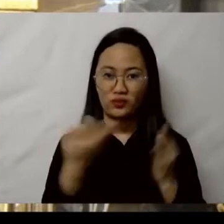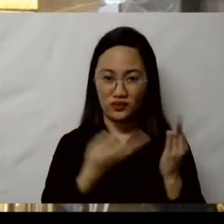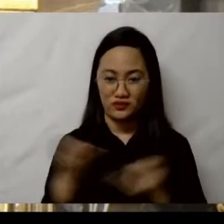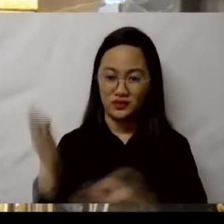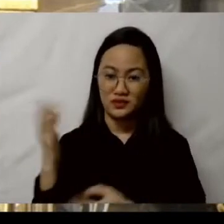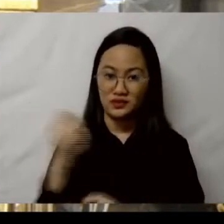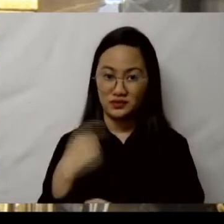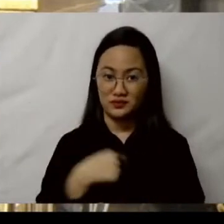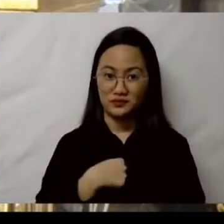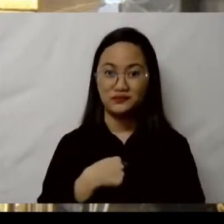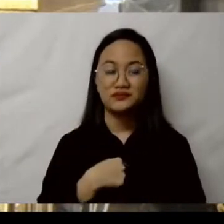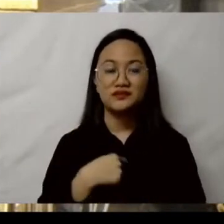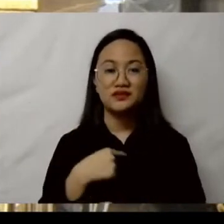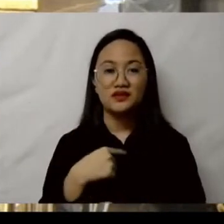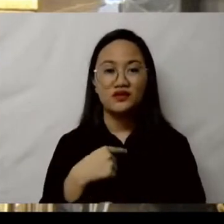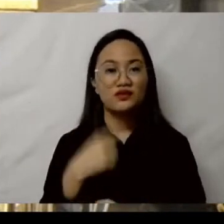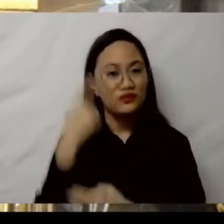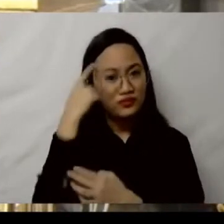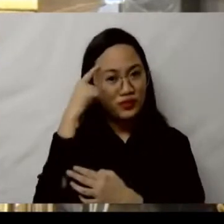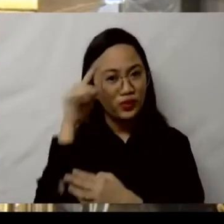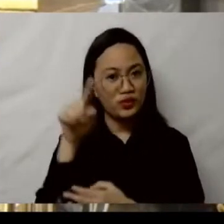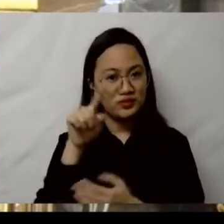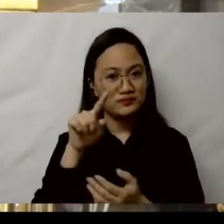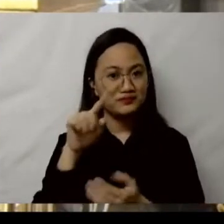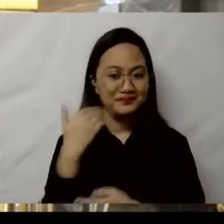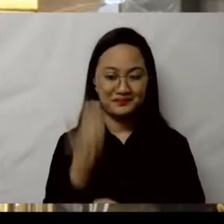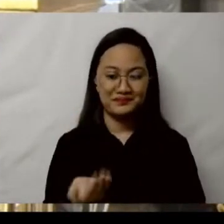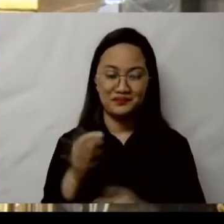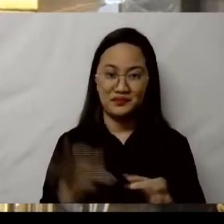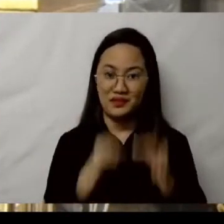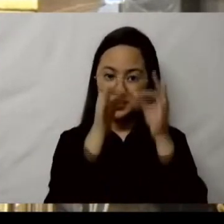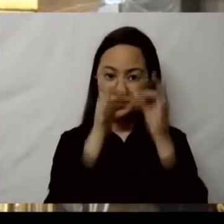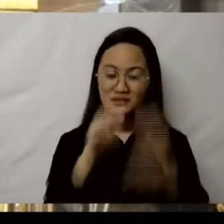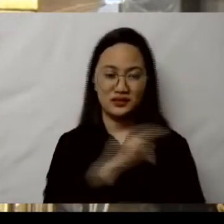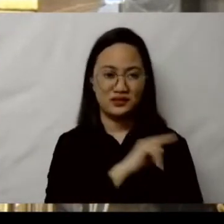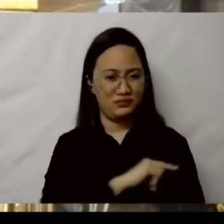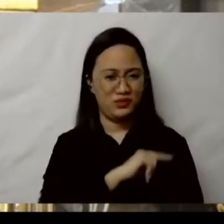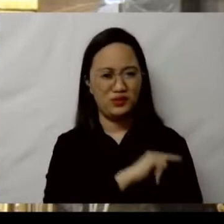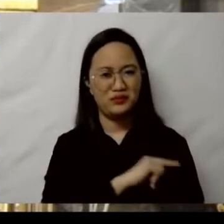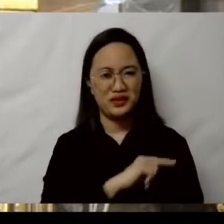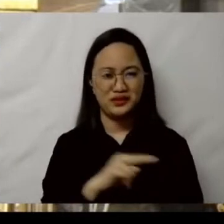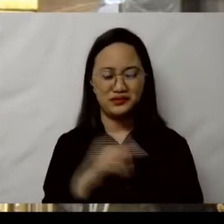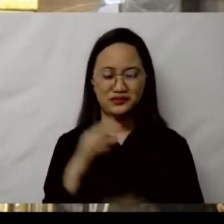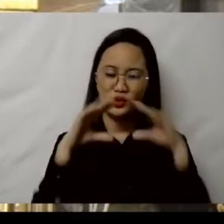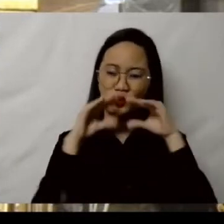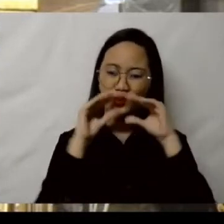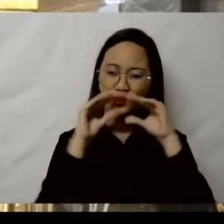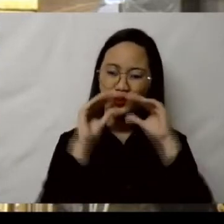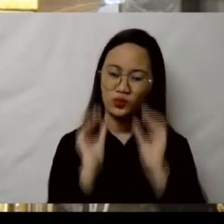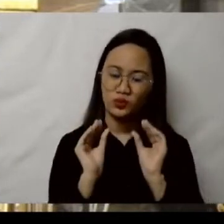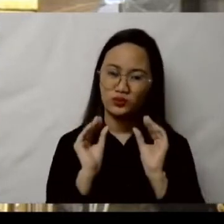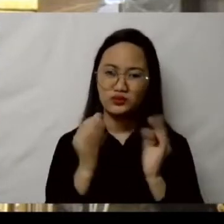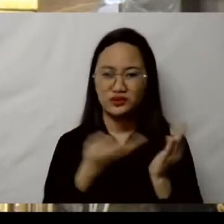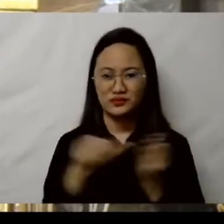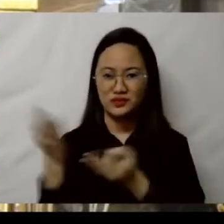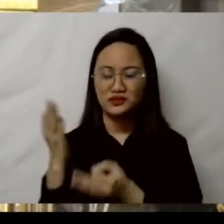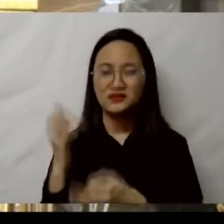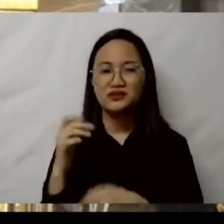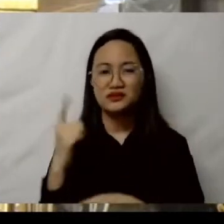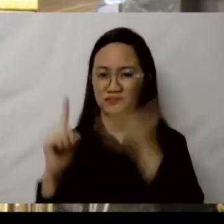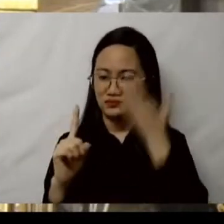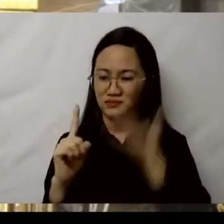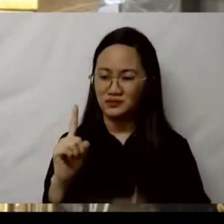Caloocan. At normally, yung mga sumusundo, malungkot, syempre namatayan. But this one in particular, napakabuti niya. She was so bubbly and she was